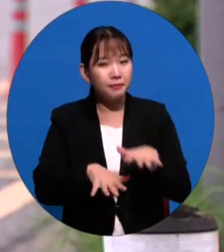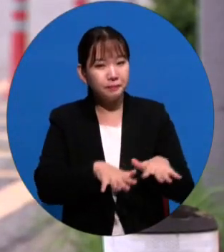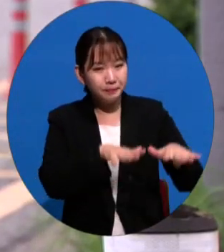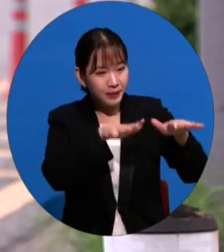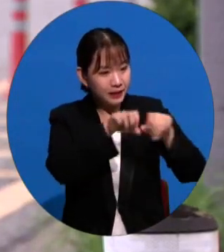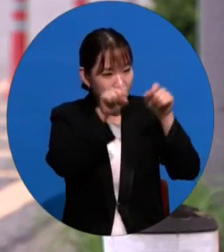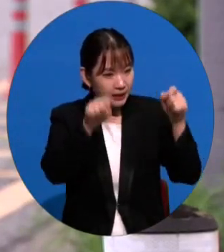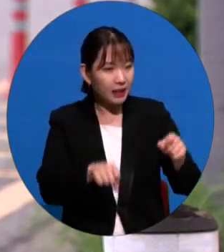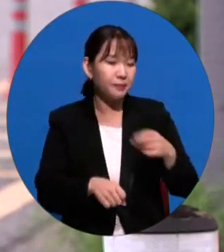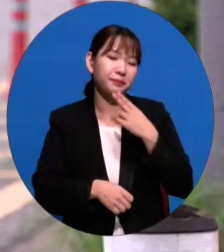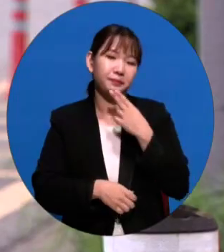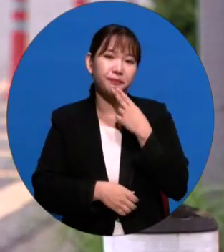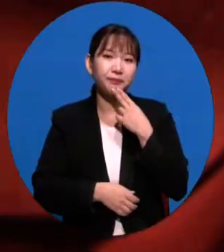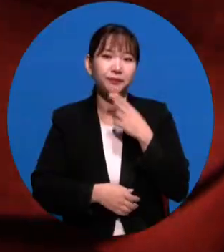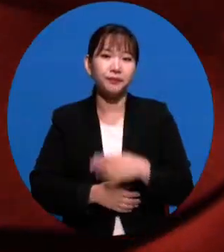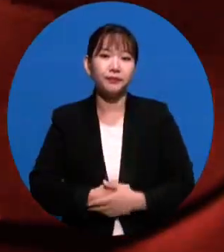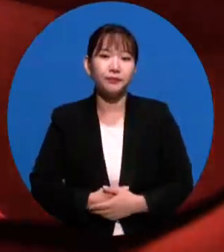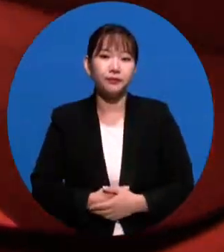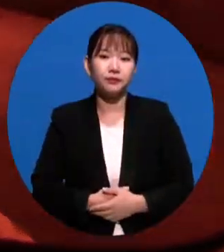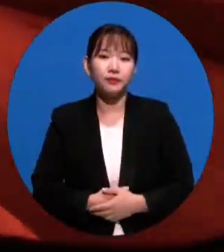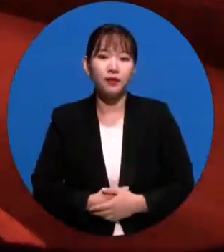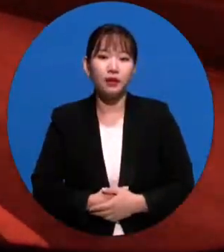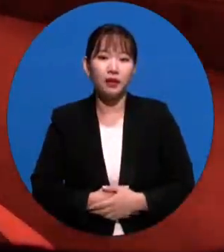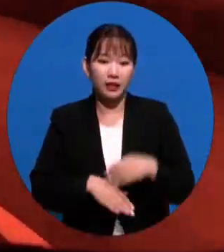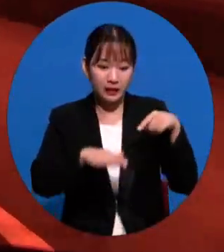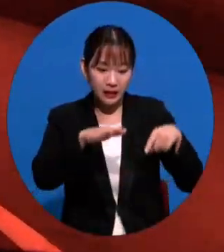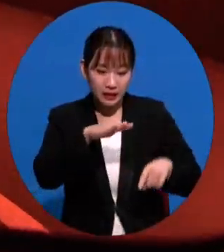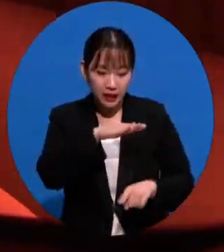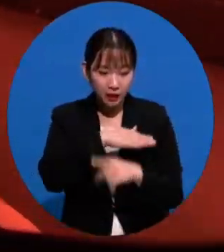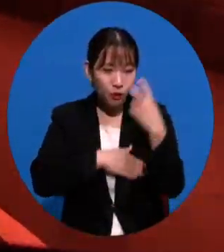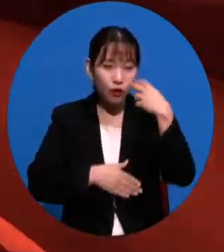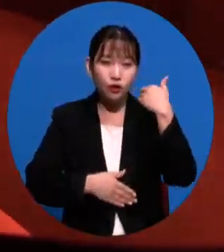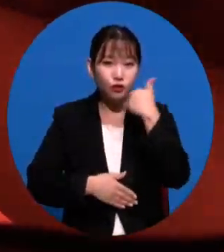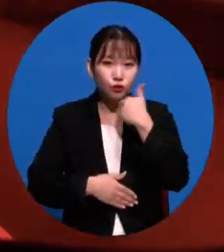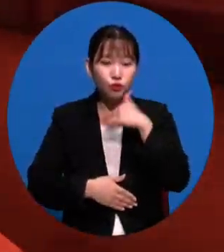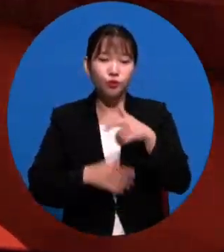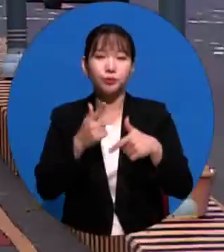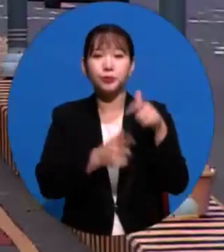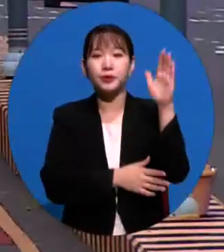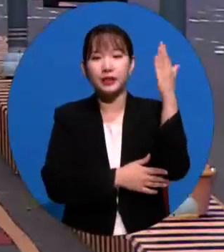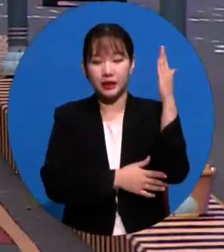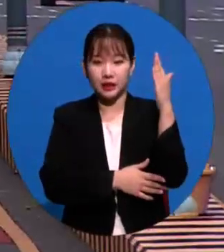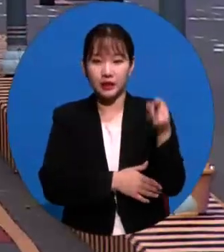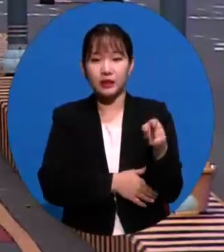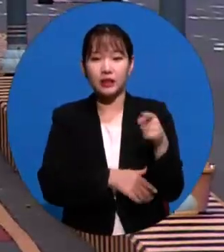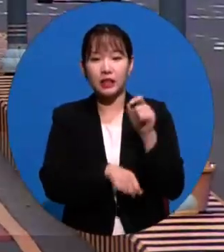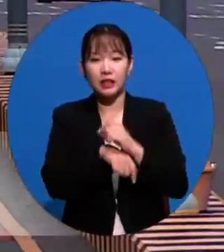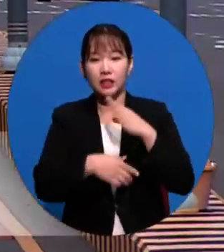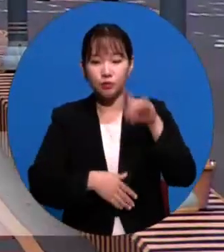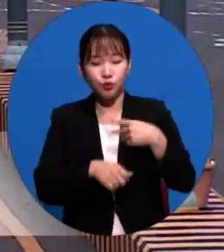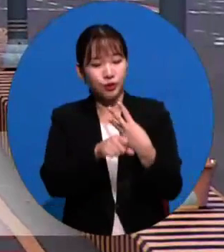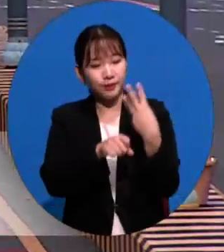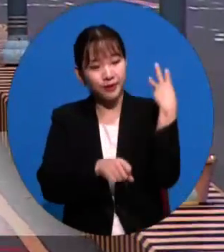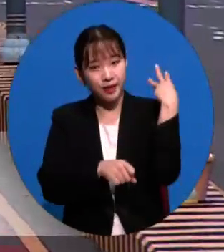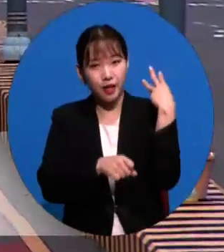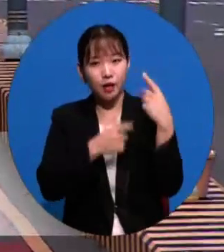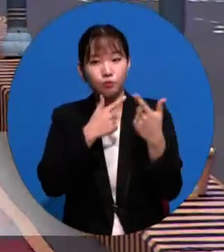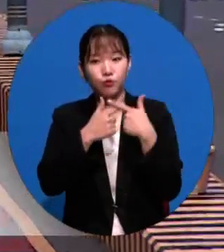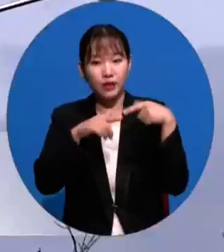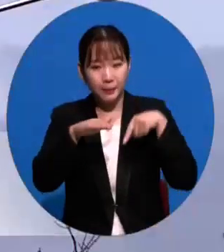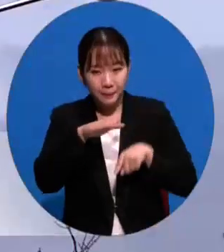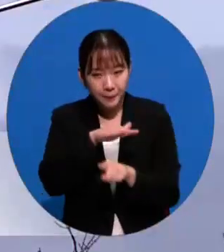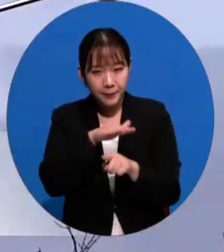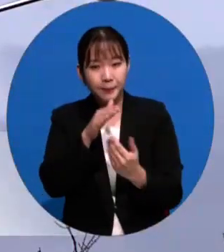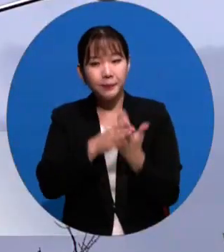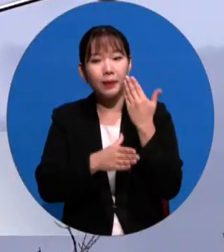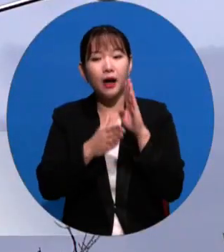시스템이 설치되어 있지 않습니다. 지하차도 관리 주체는 목포시. 행정안전부가 3년 전 부산 침수 사고